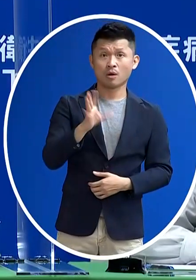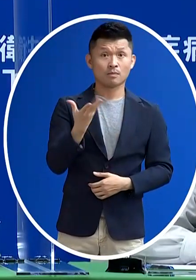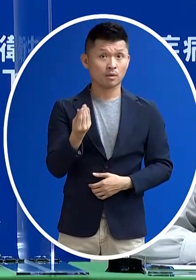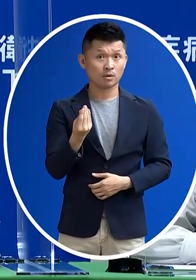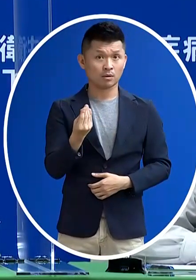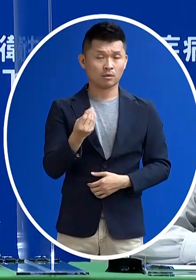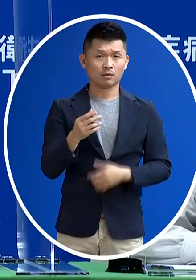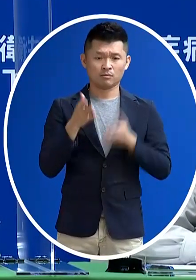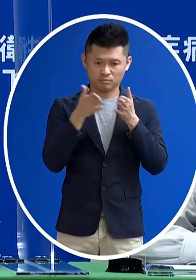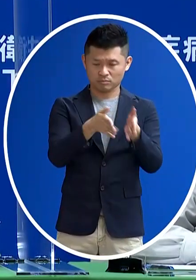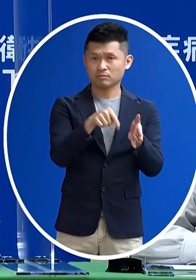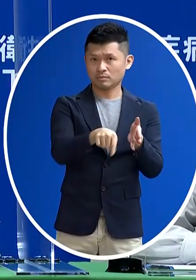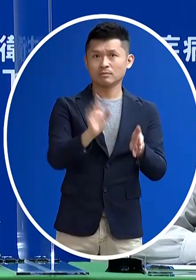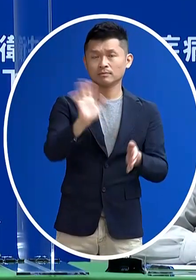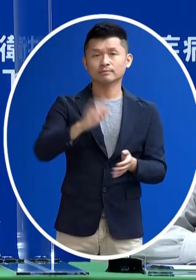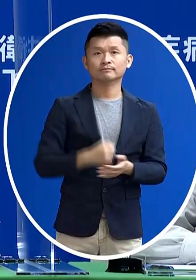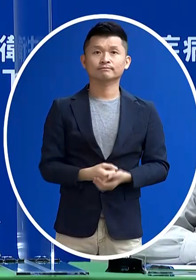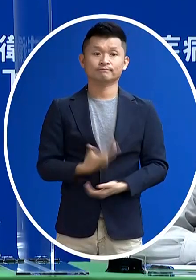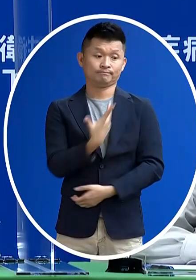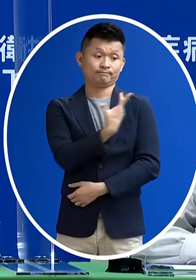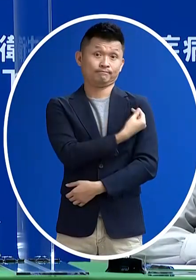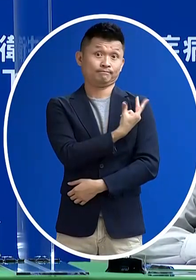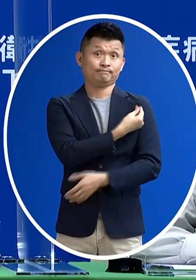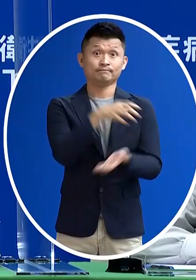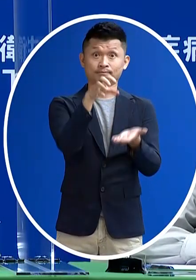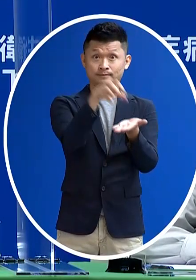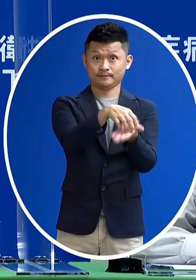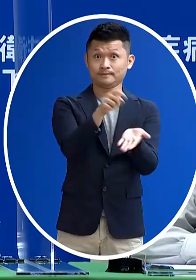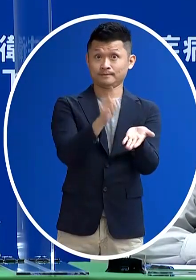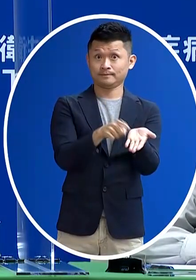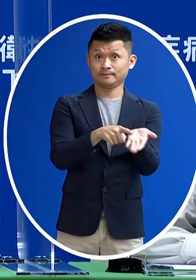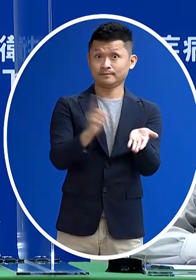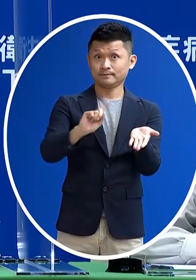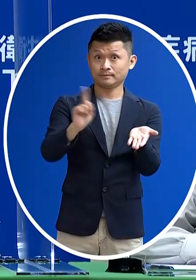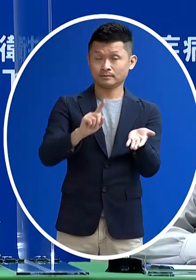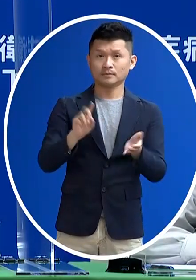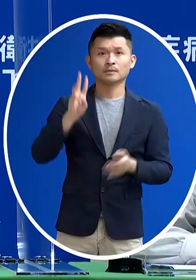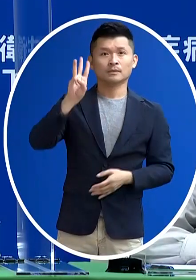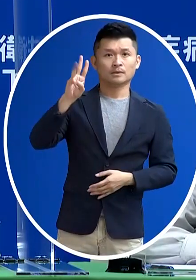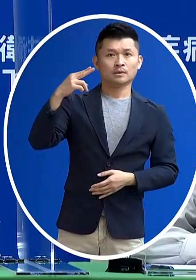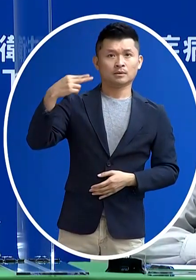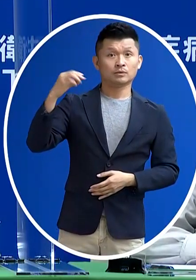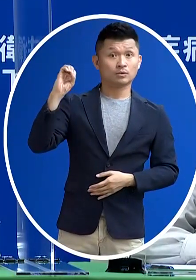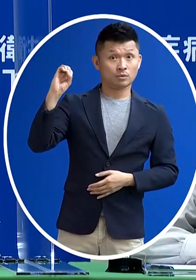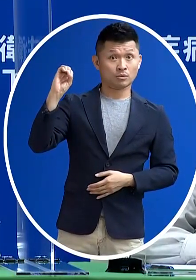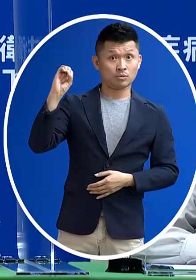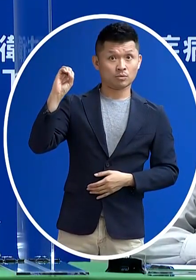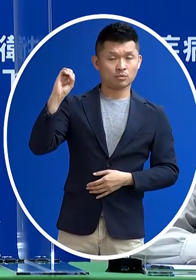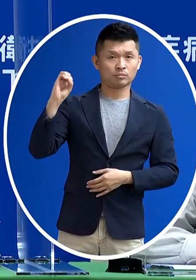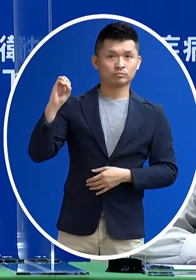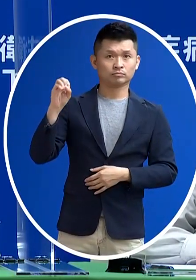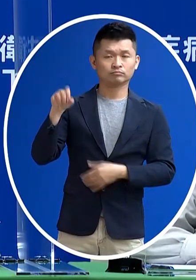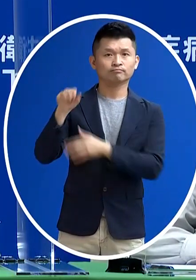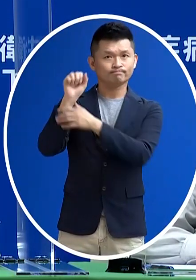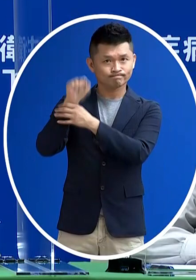刚刚说明的这个疫苗接种证明的部分，是以 WHO